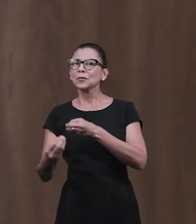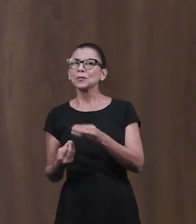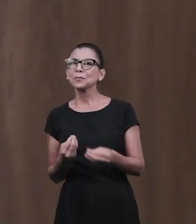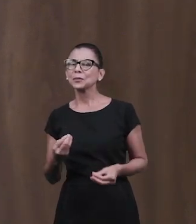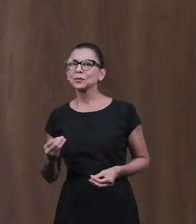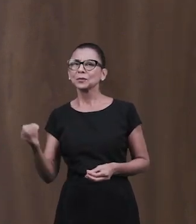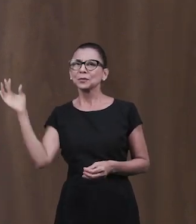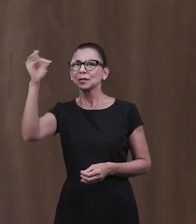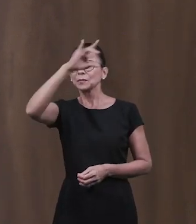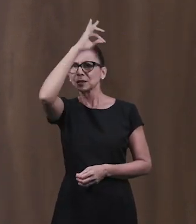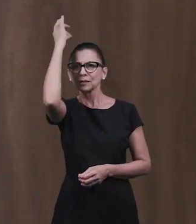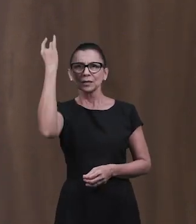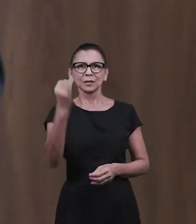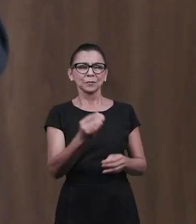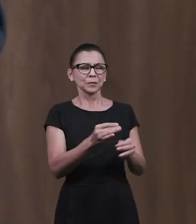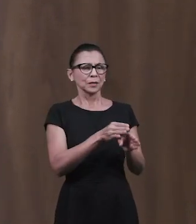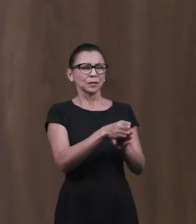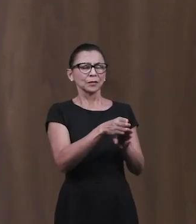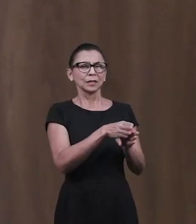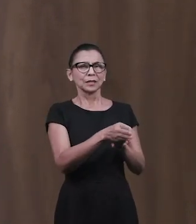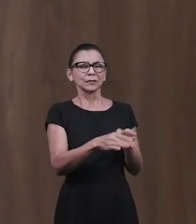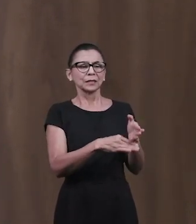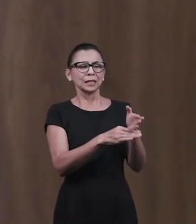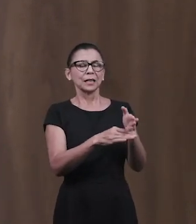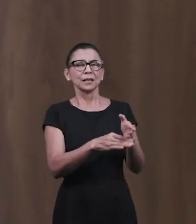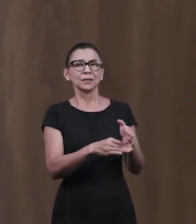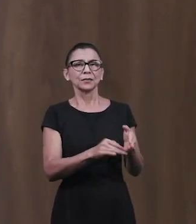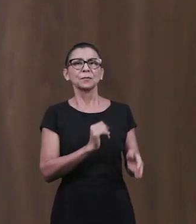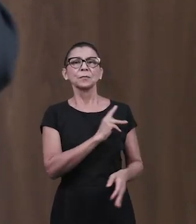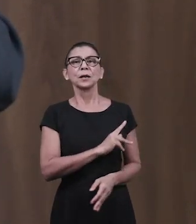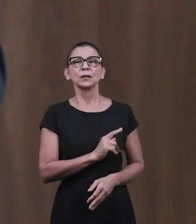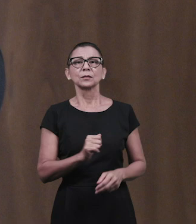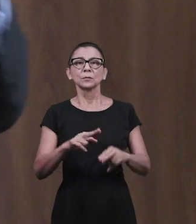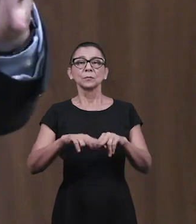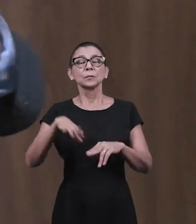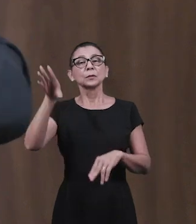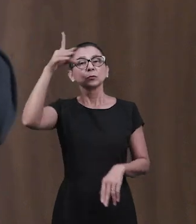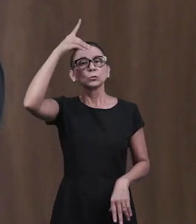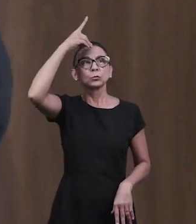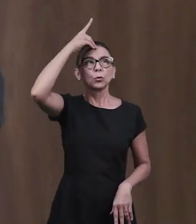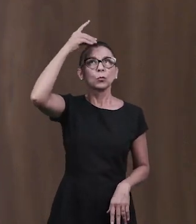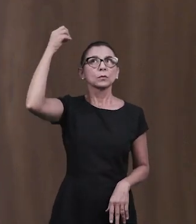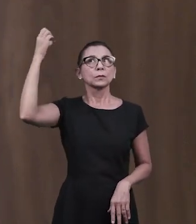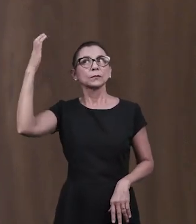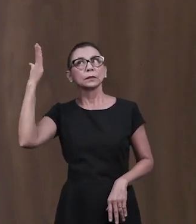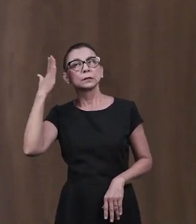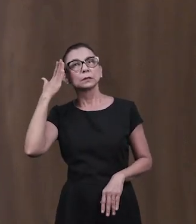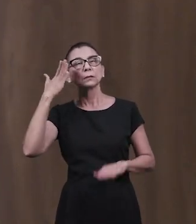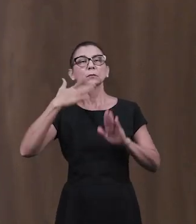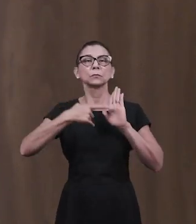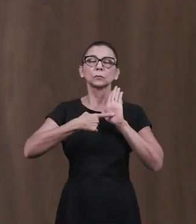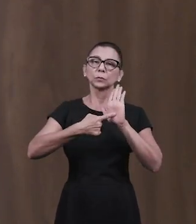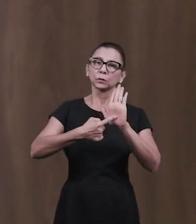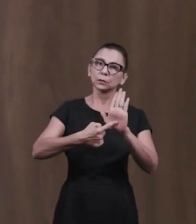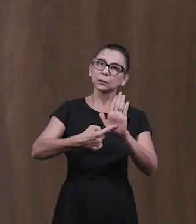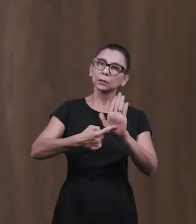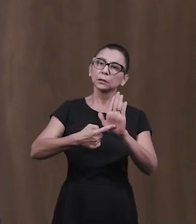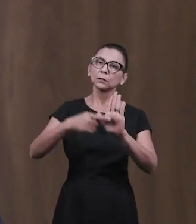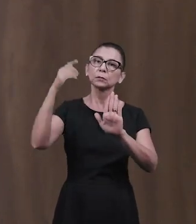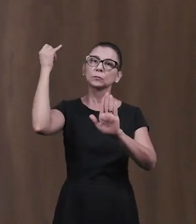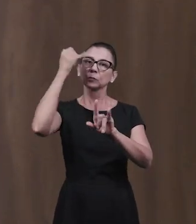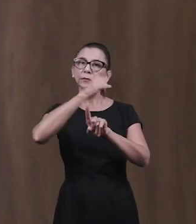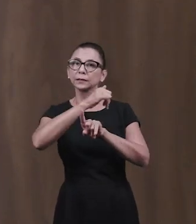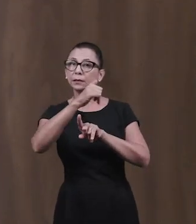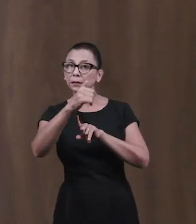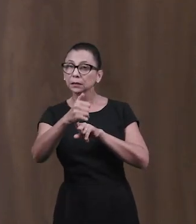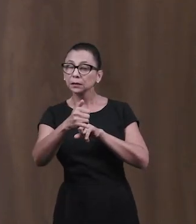vie de Paul à travers les dons spirituels, en se révélant, en montrant la prophétie, tout